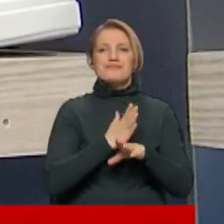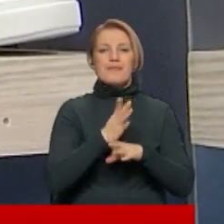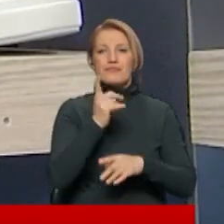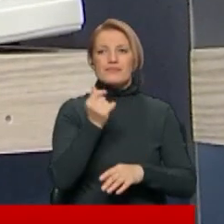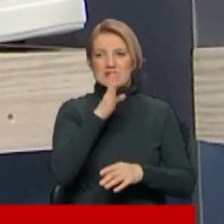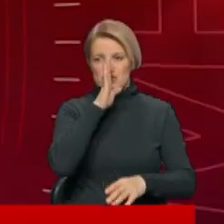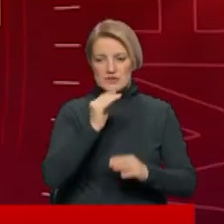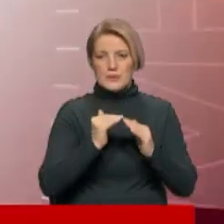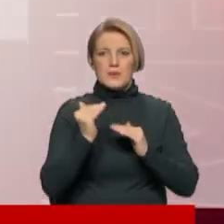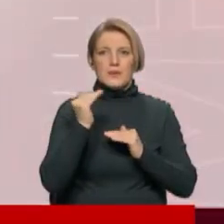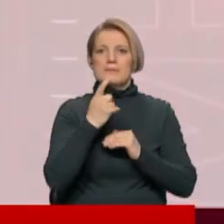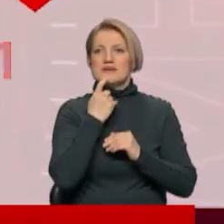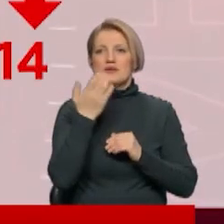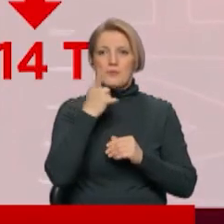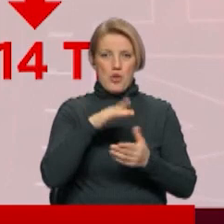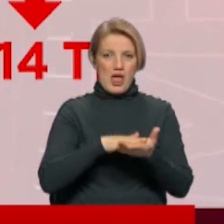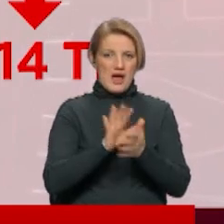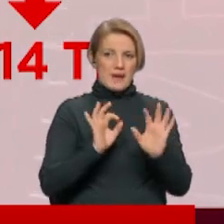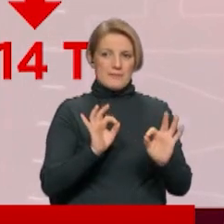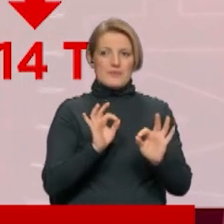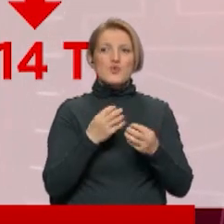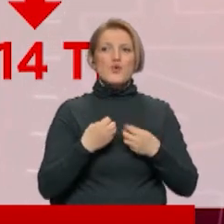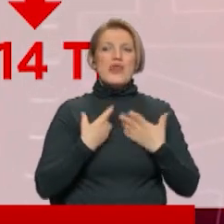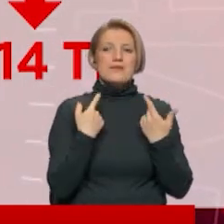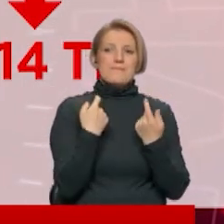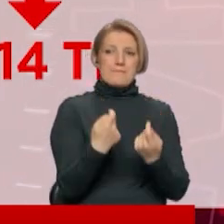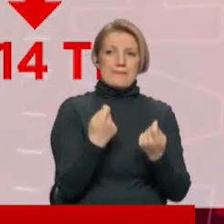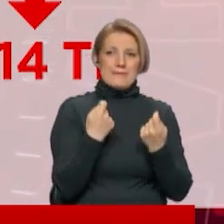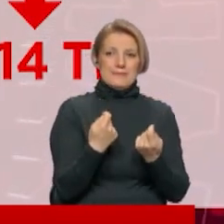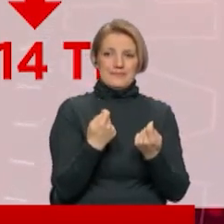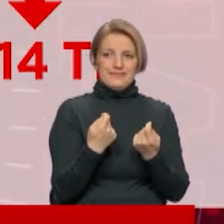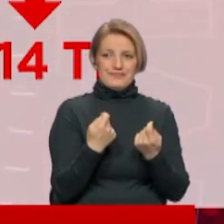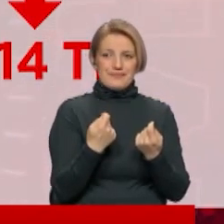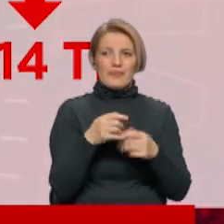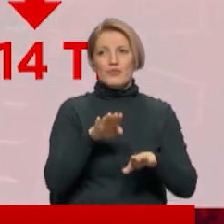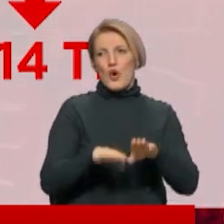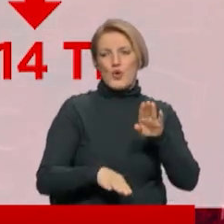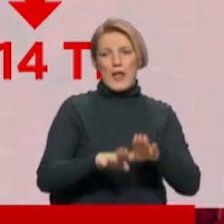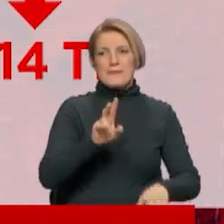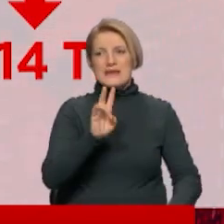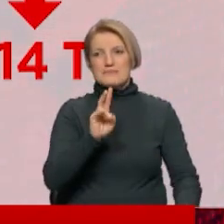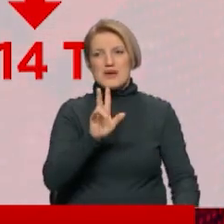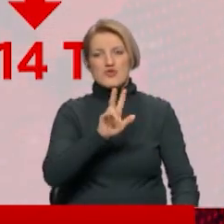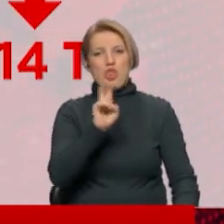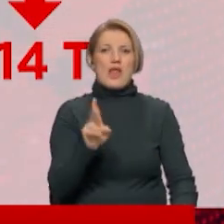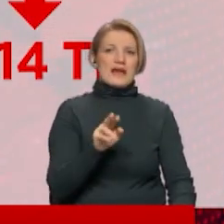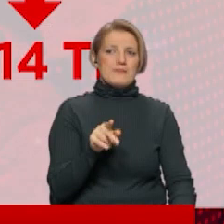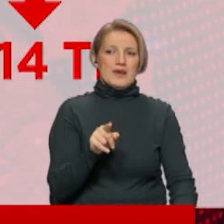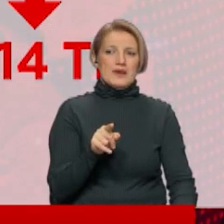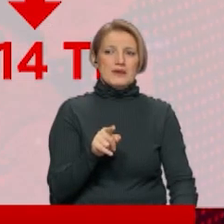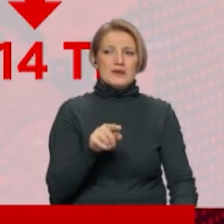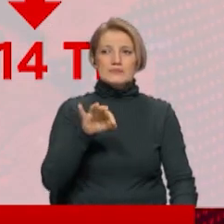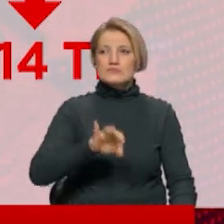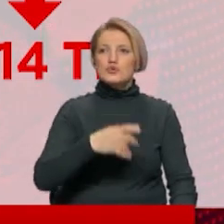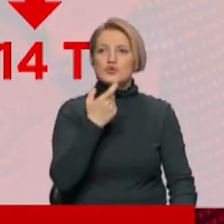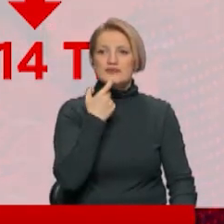fiyatlarımızda ciddi bir yükseliş var. Geçen sene böyle bir ayakkabı, bunun üretimden maliyeti ortalama 25 dolarlar civarındaydı.